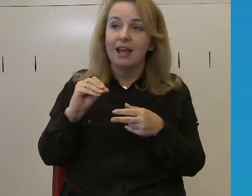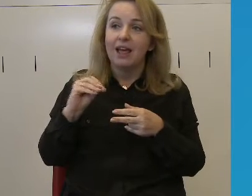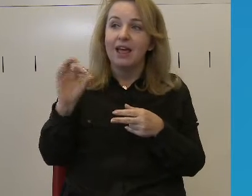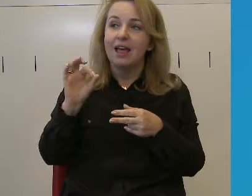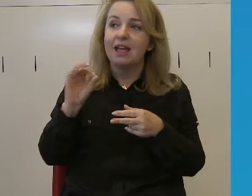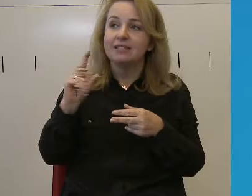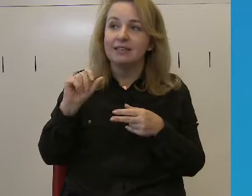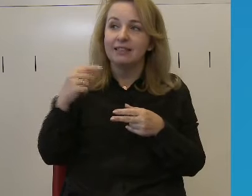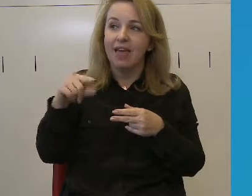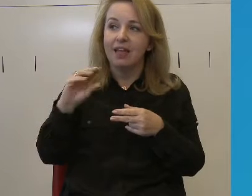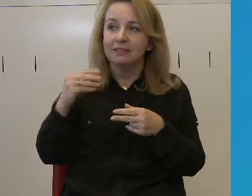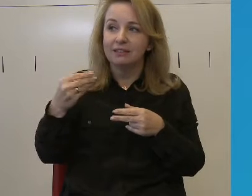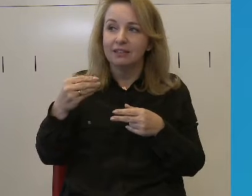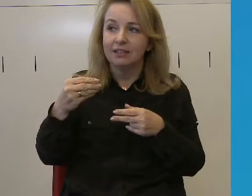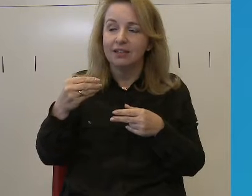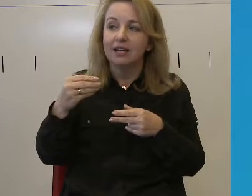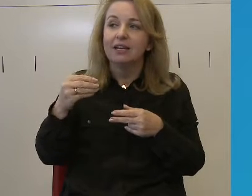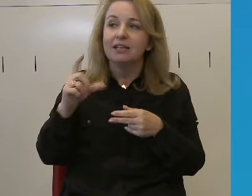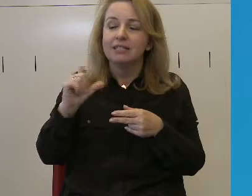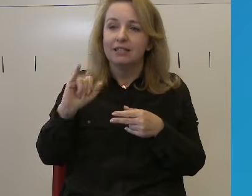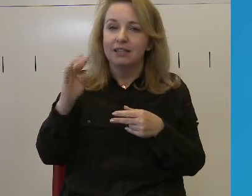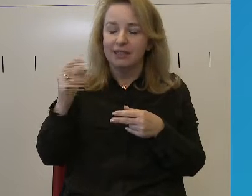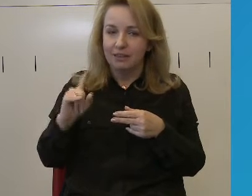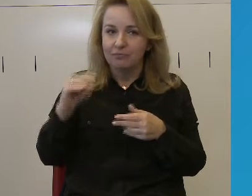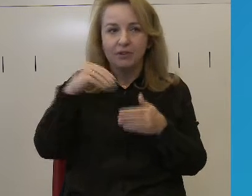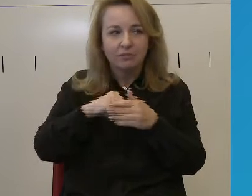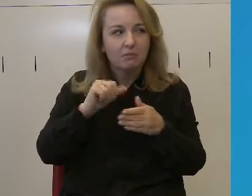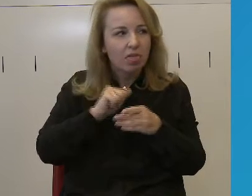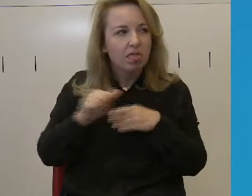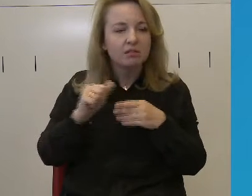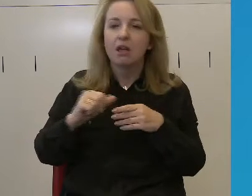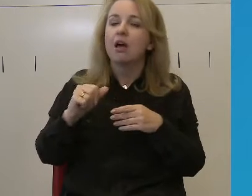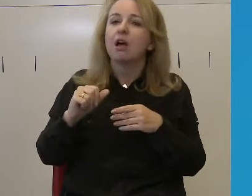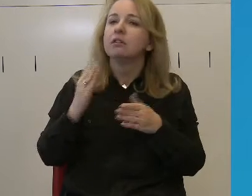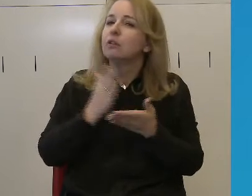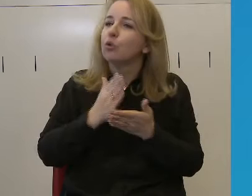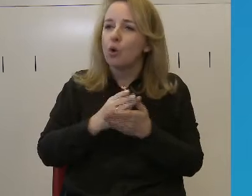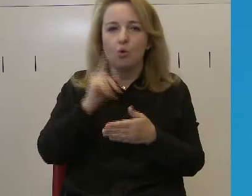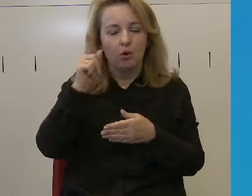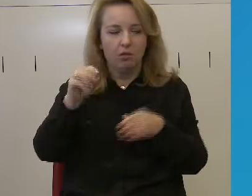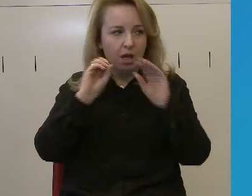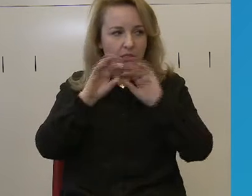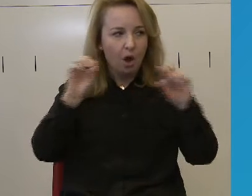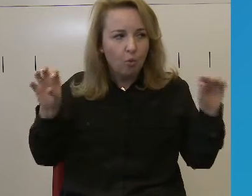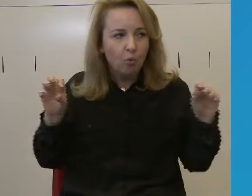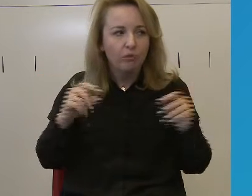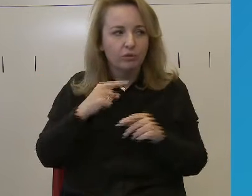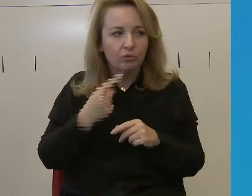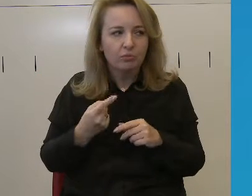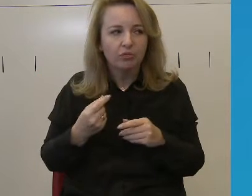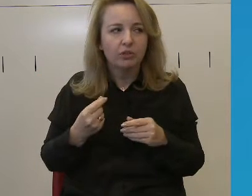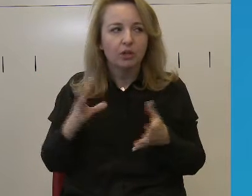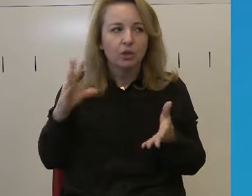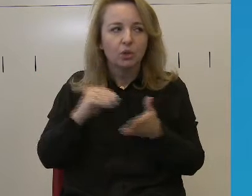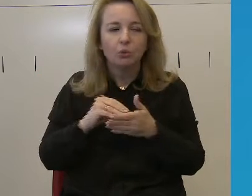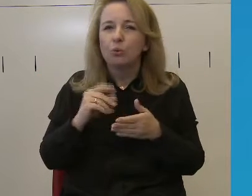może na razie pozostająca w domenie naukowców, jednak w kontekście ostatnich kryzysów w wielu